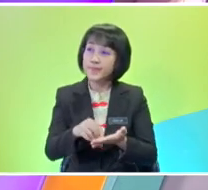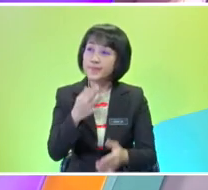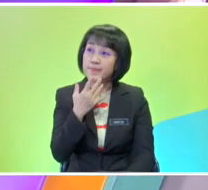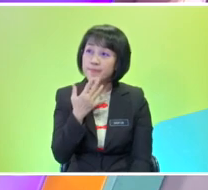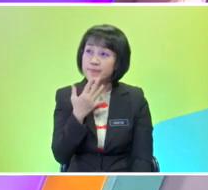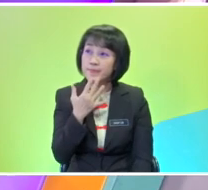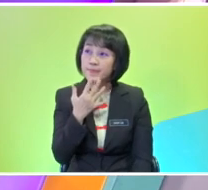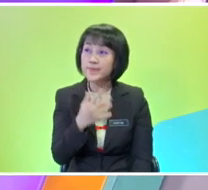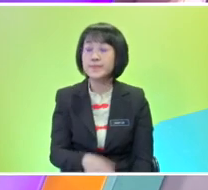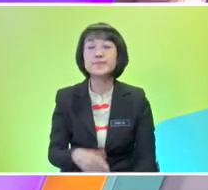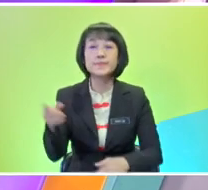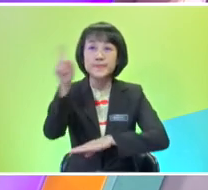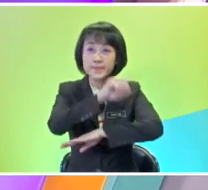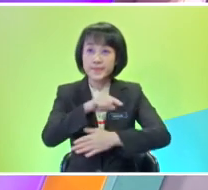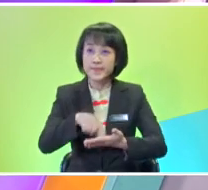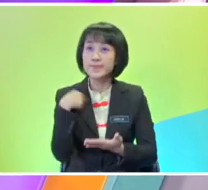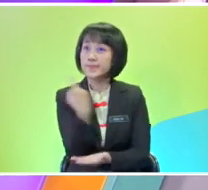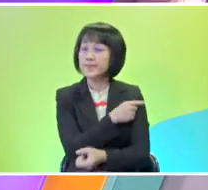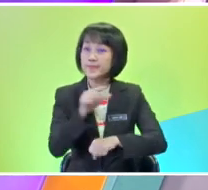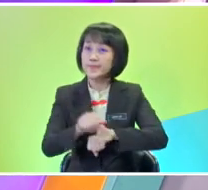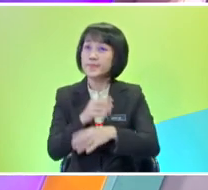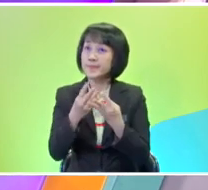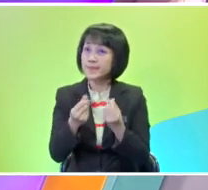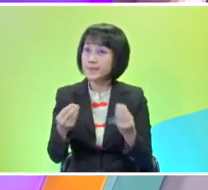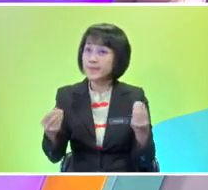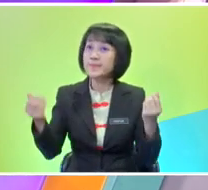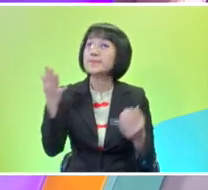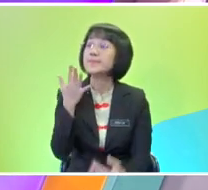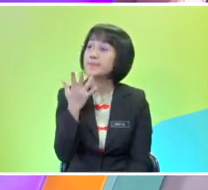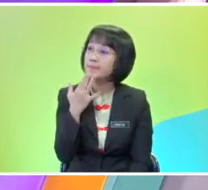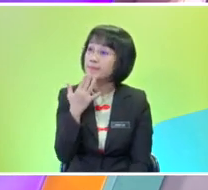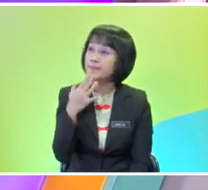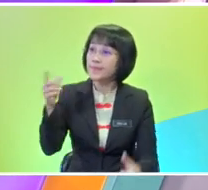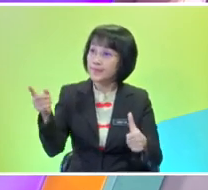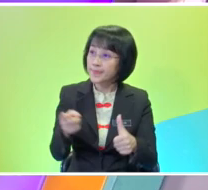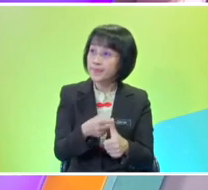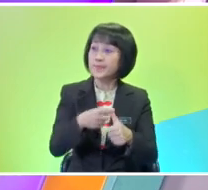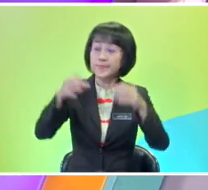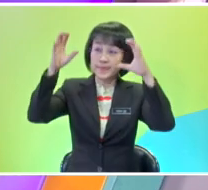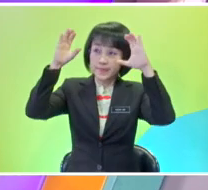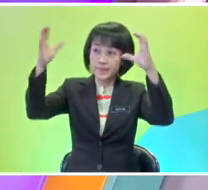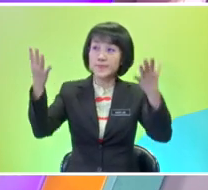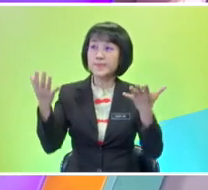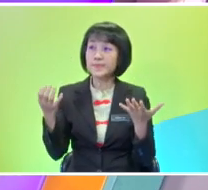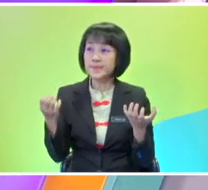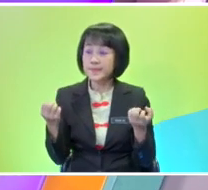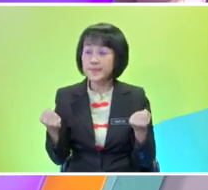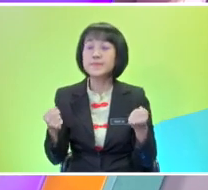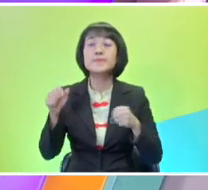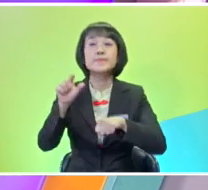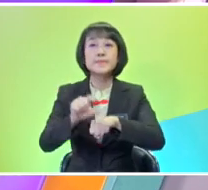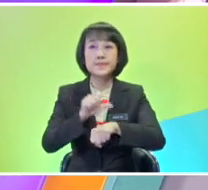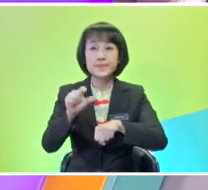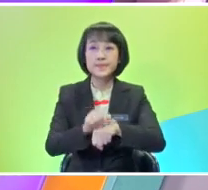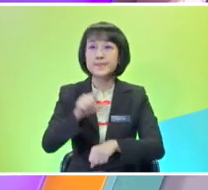ini kita menggunakan pasir yang berwarna Baiklah pertama sekali cek guna kita gunakan terlebih